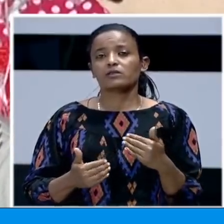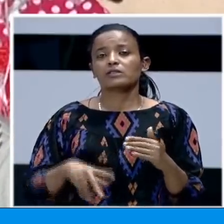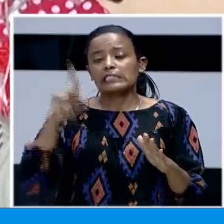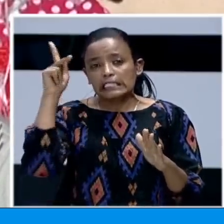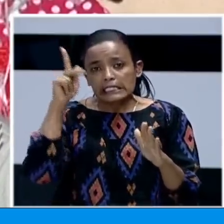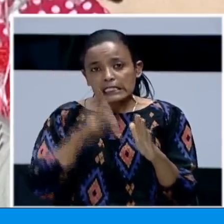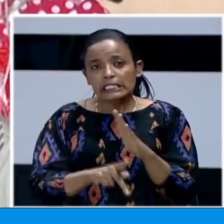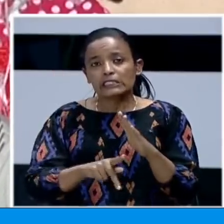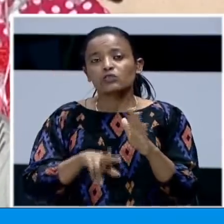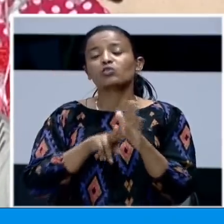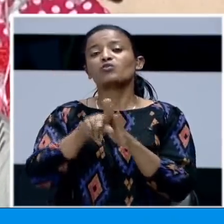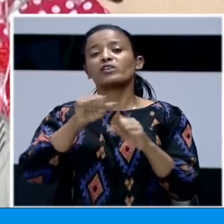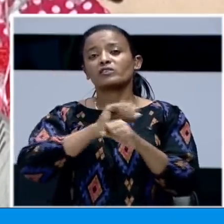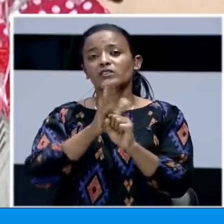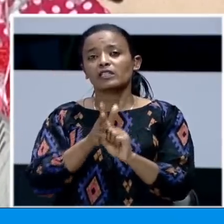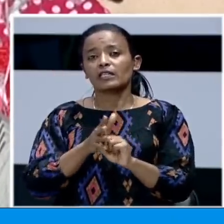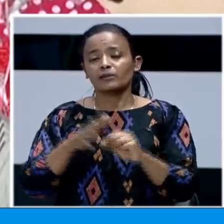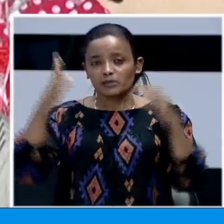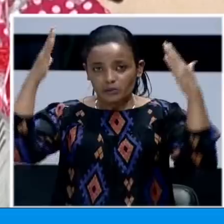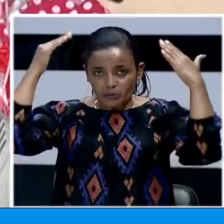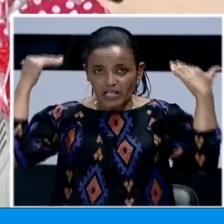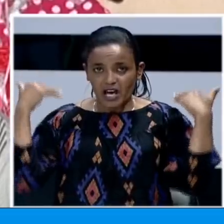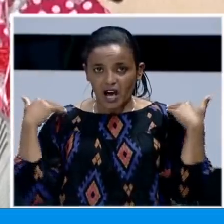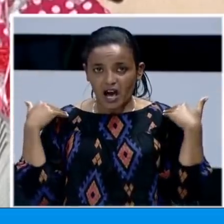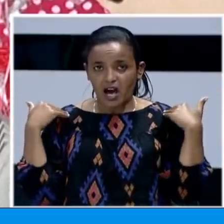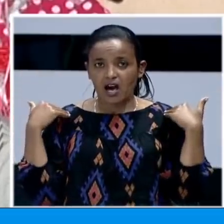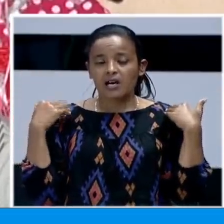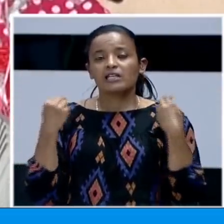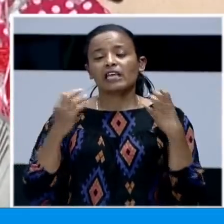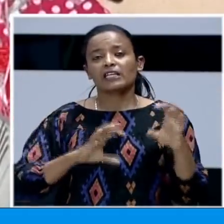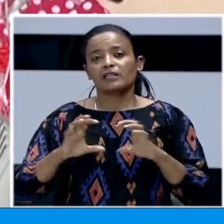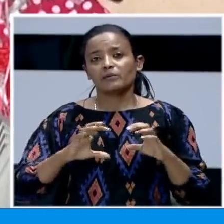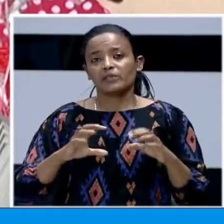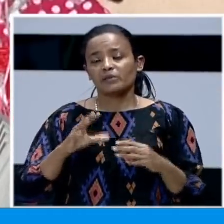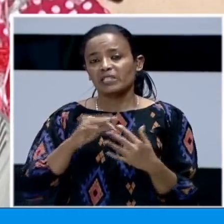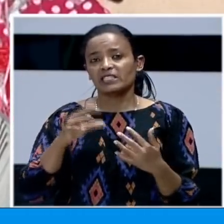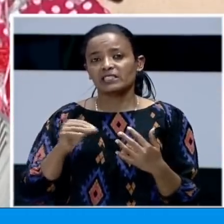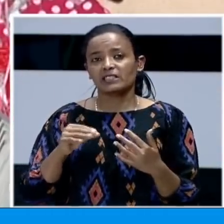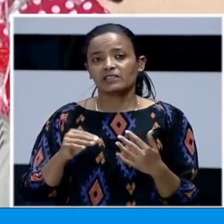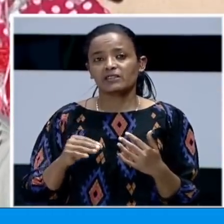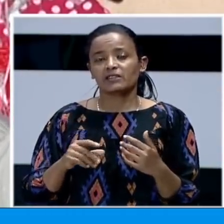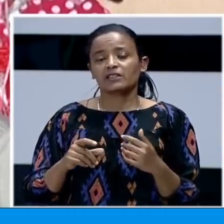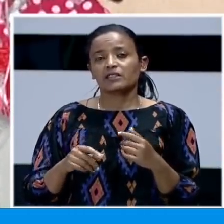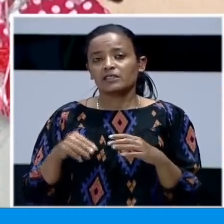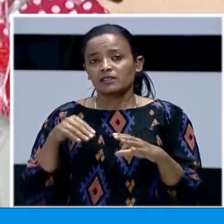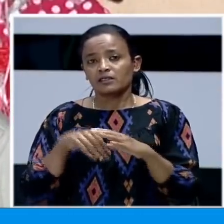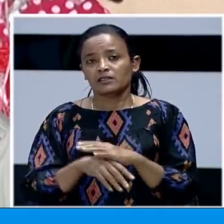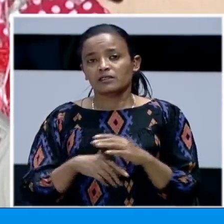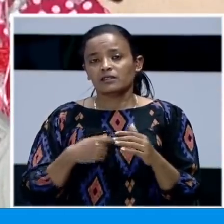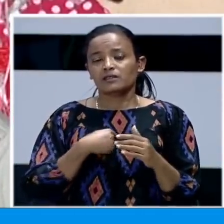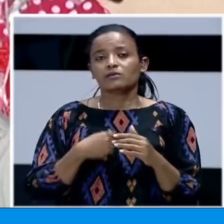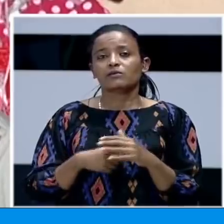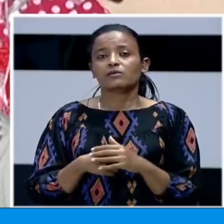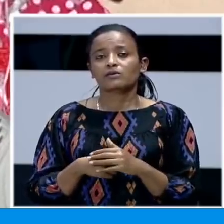زخنا پیروس کرنا کاوز مرا عزی یا او تهن قبرال نایل نمرت نه کن مرت کلا نانی سویتی تنگا کرنا